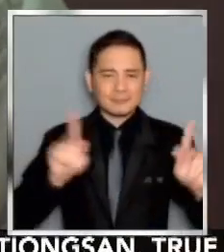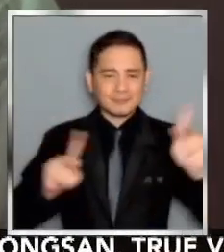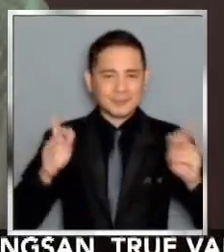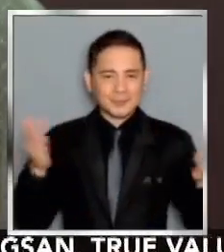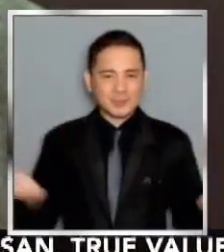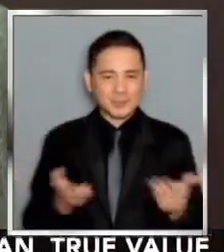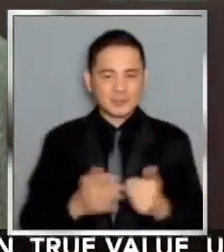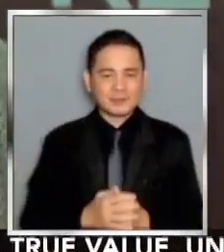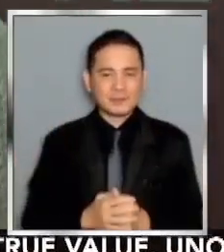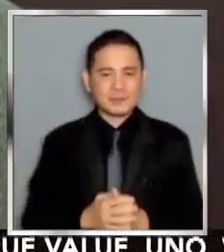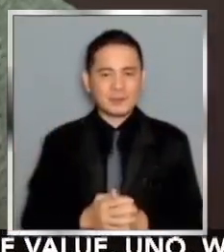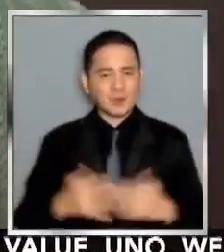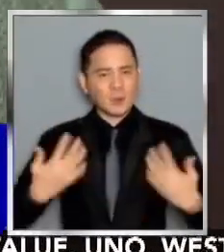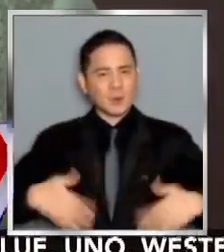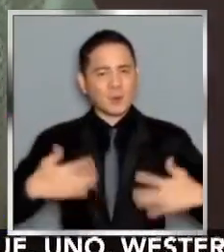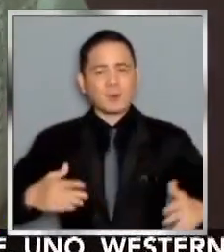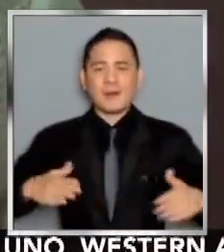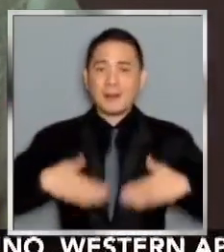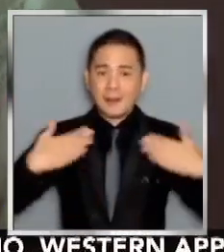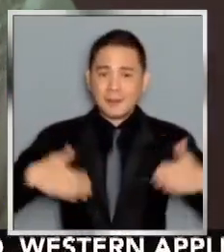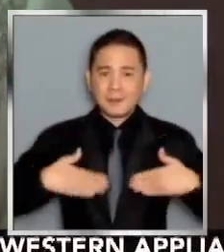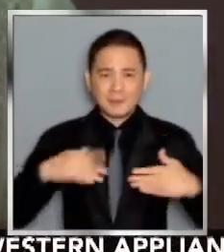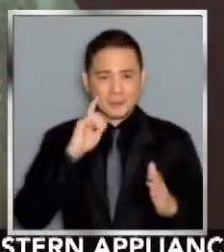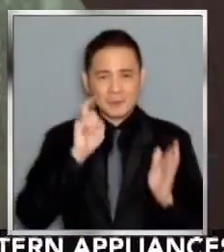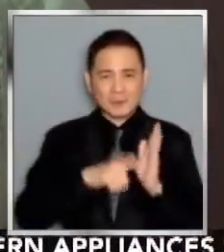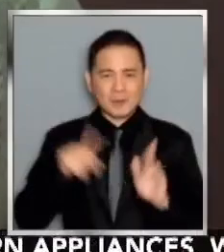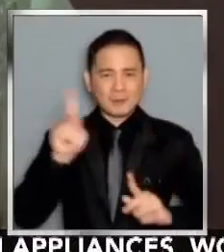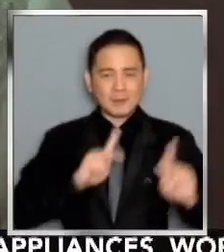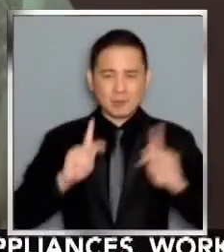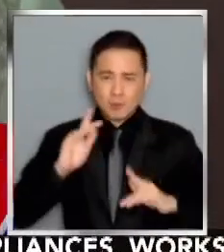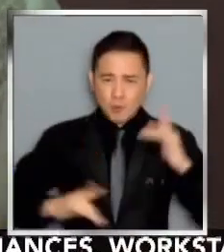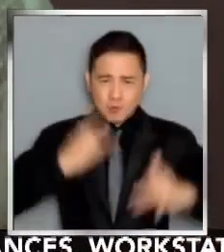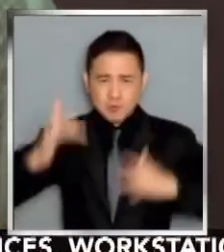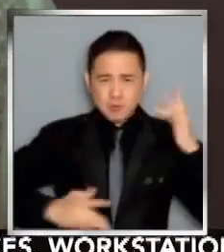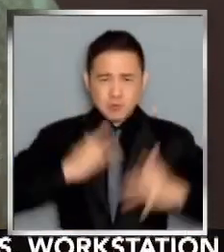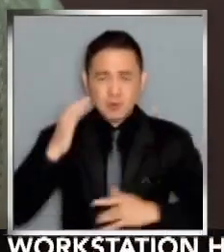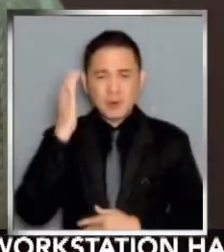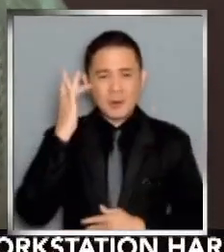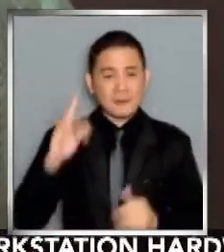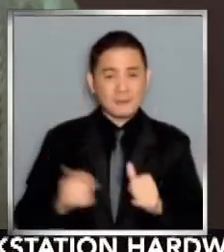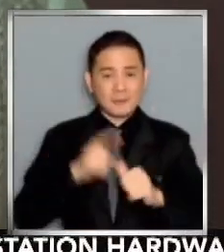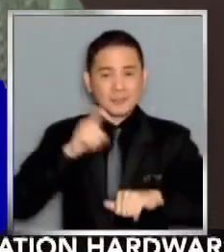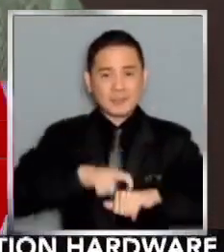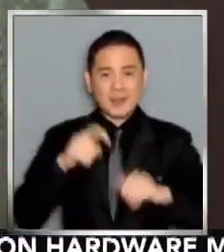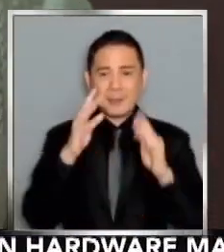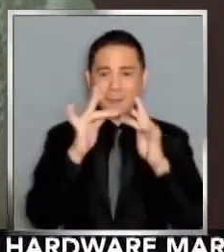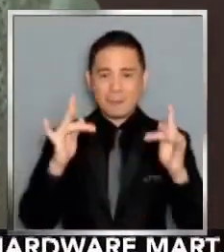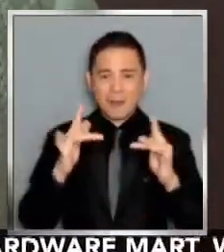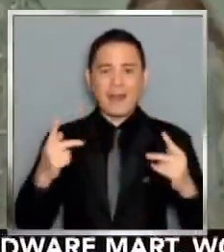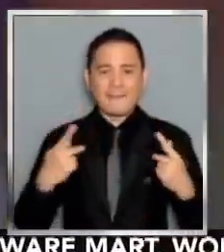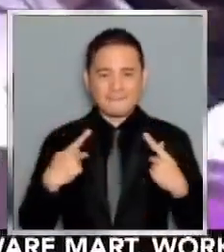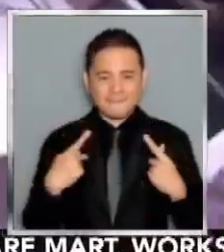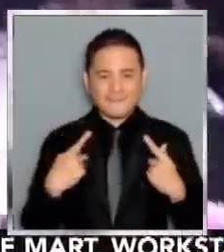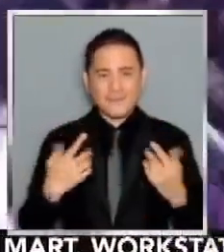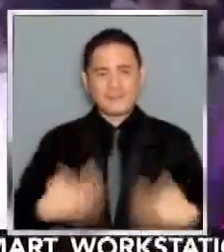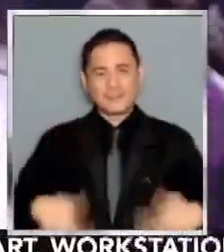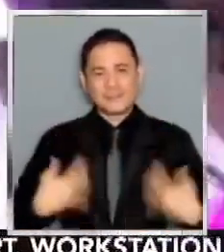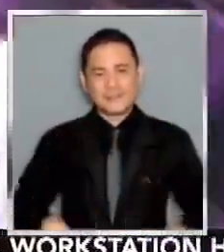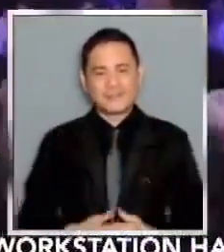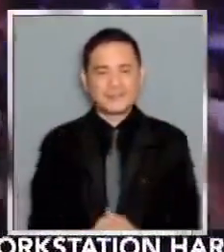at kitang-kita yung excitement nila na for the first time ulit nagka-Ati-Atihan Festival. So, I'm glad to be a part of